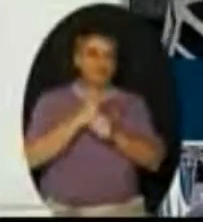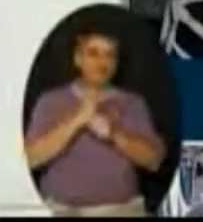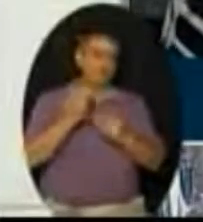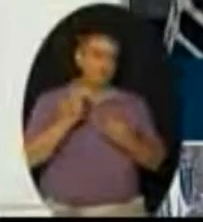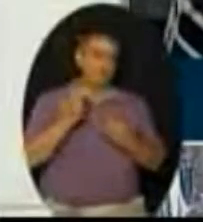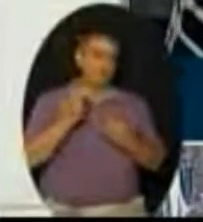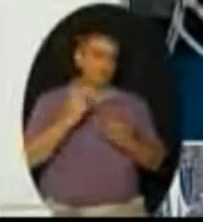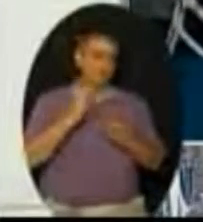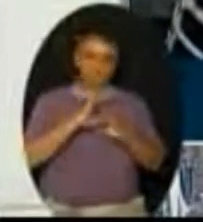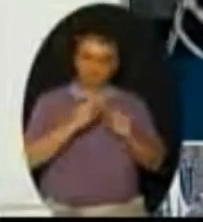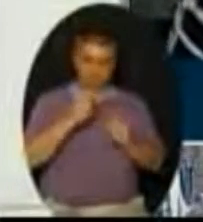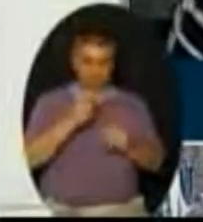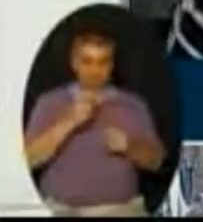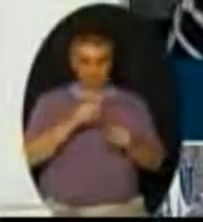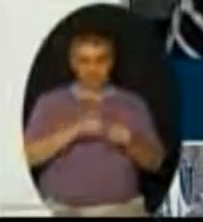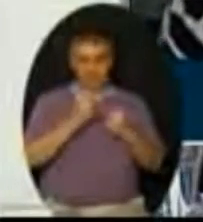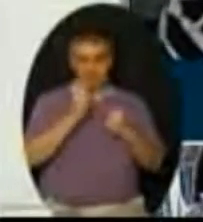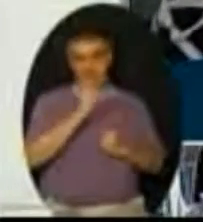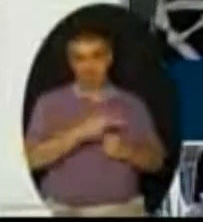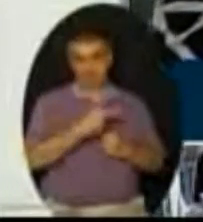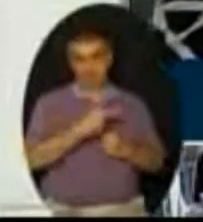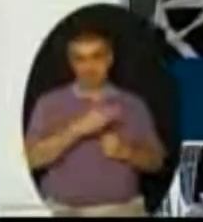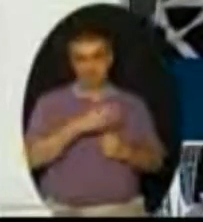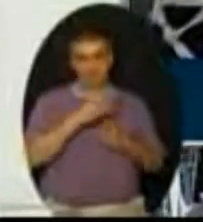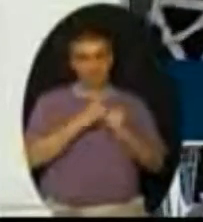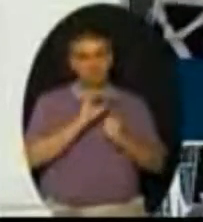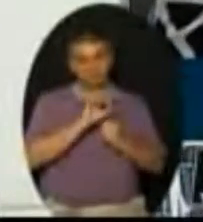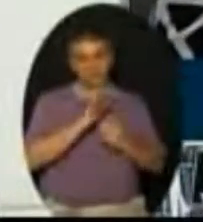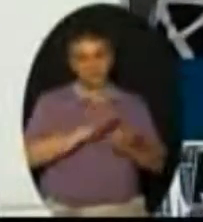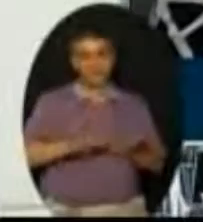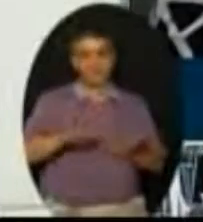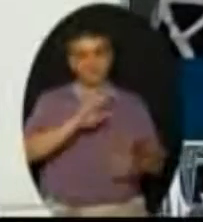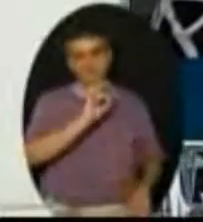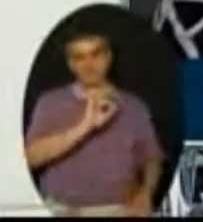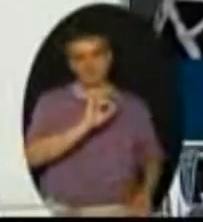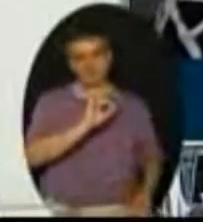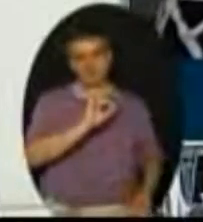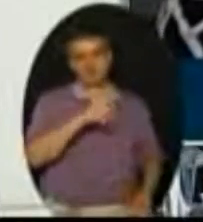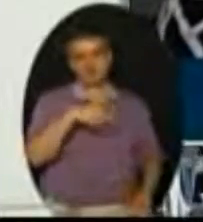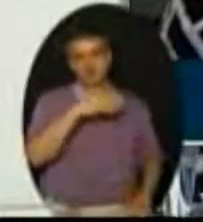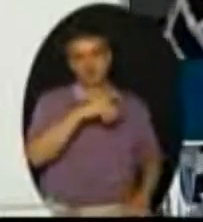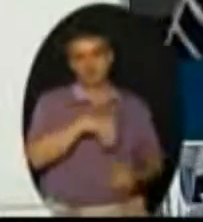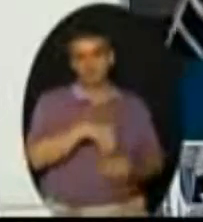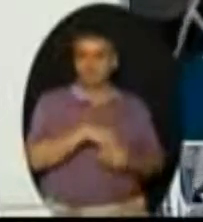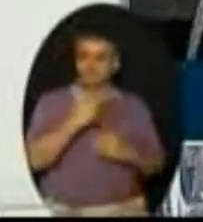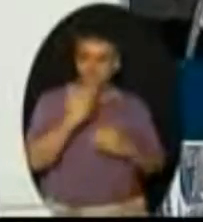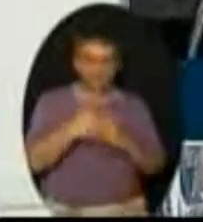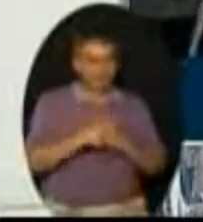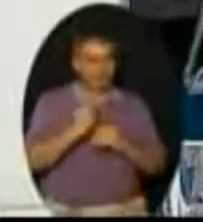וכולי. בסך הכל זה משחית את האדם, את המשפחה ואת הסביבה שזה יהיה בה. תם ולא